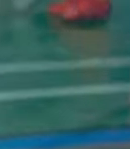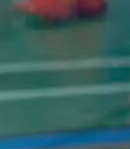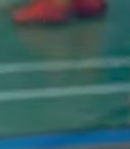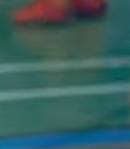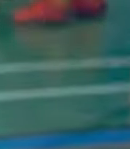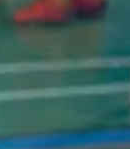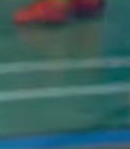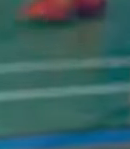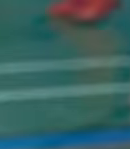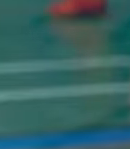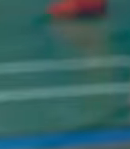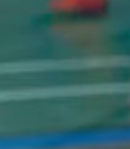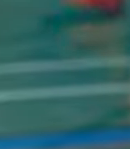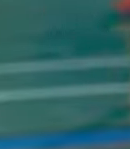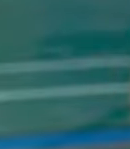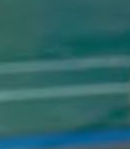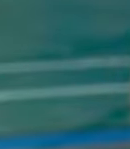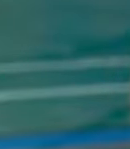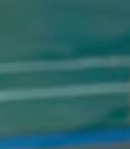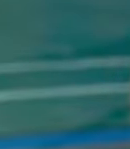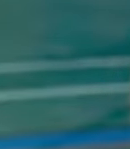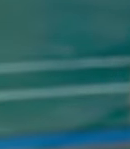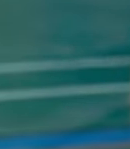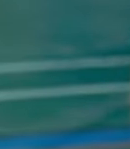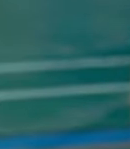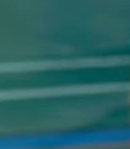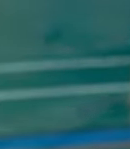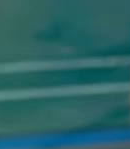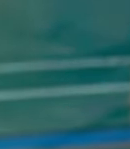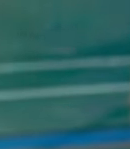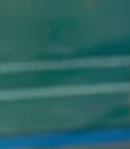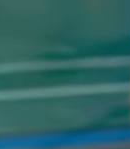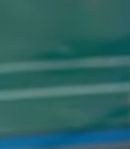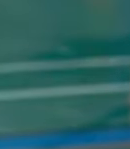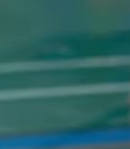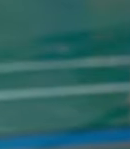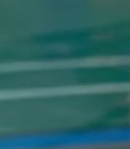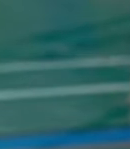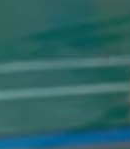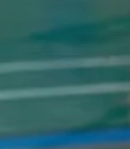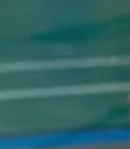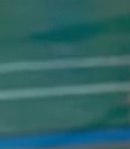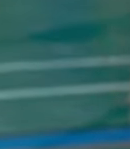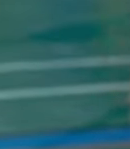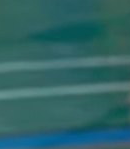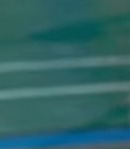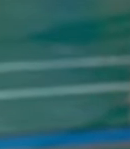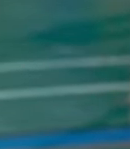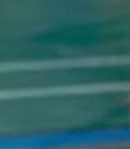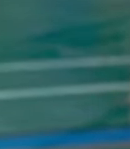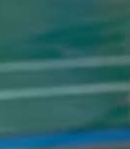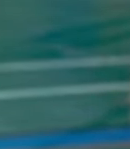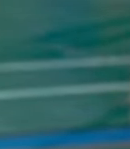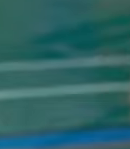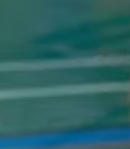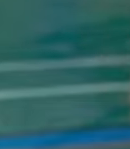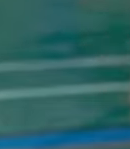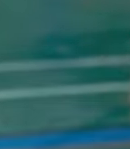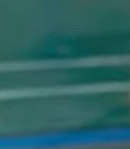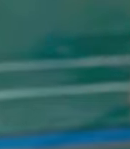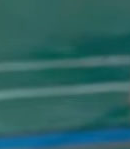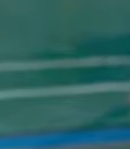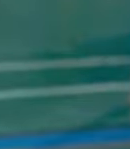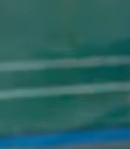nice sama sa mx3 which is always mindful of our wellbeing maong bilig